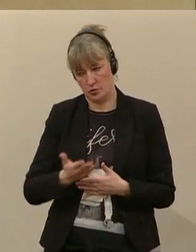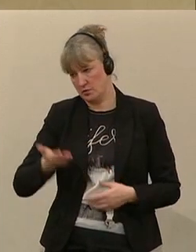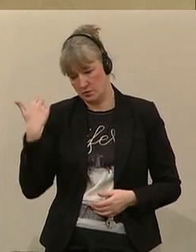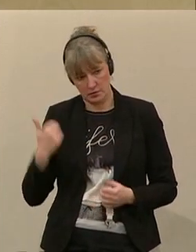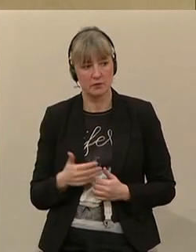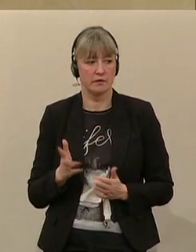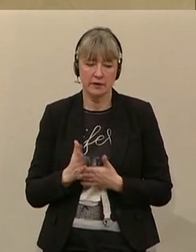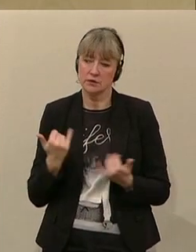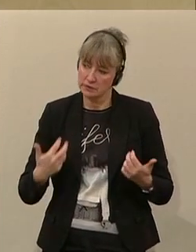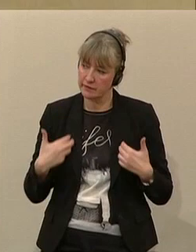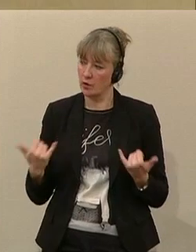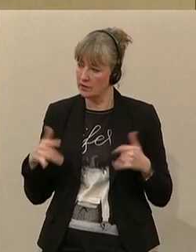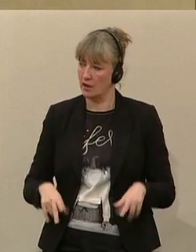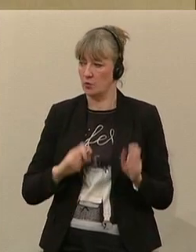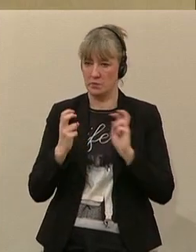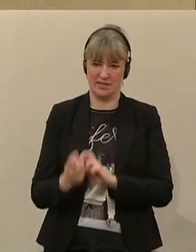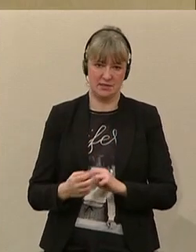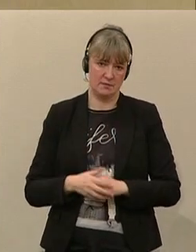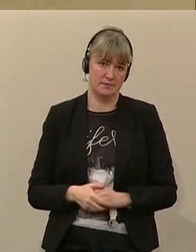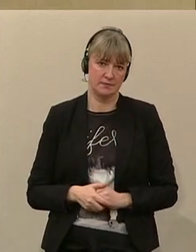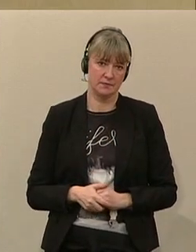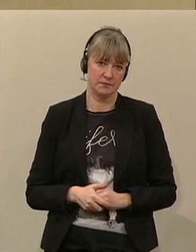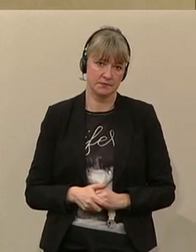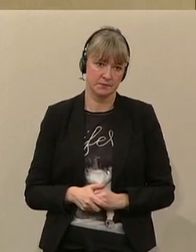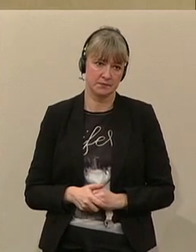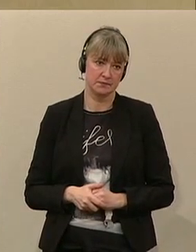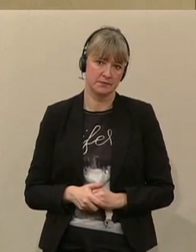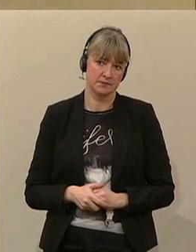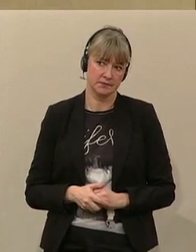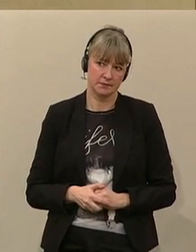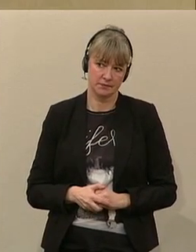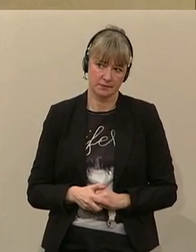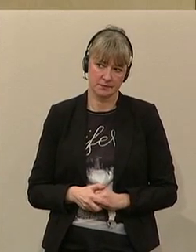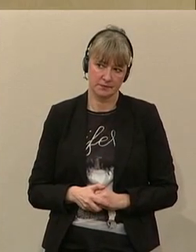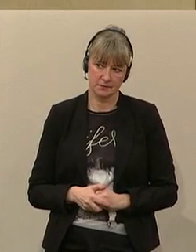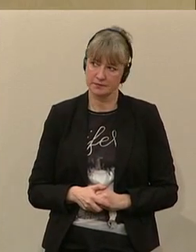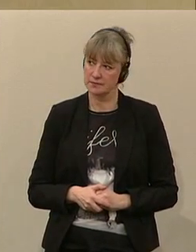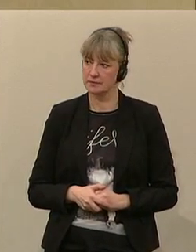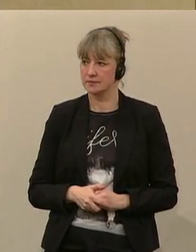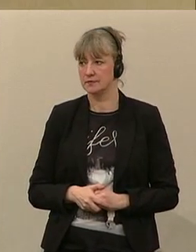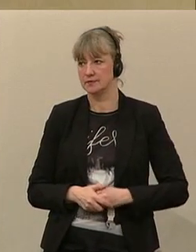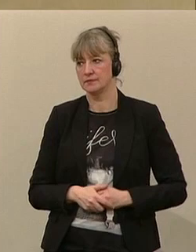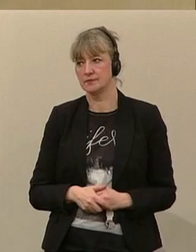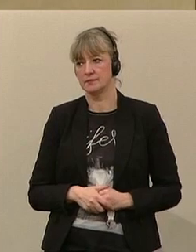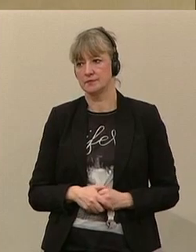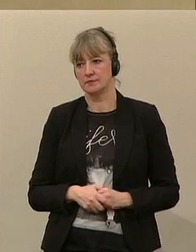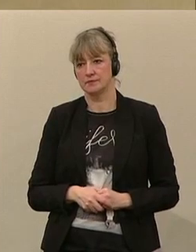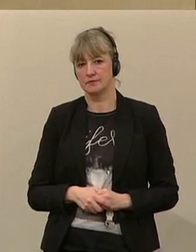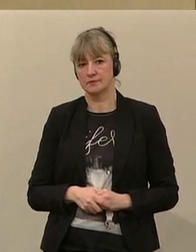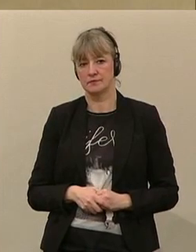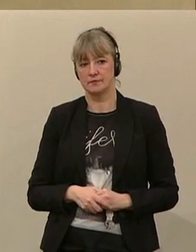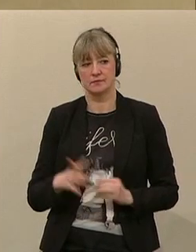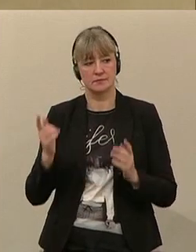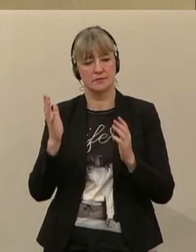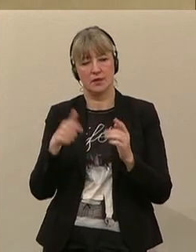wo wir uns sehr freuen, dass wir das jetzt umsetzen können. Dabei eben wichtig, den Druck aus dem